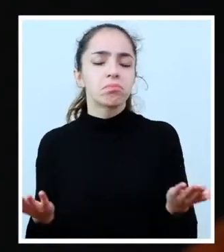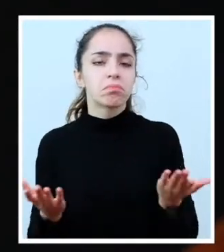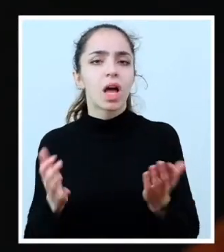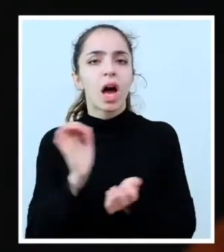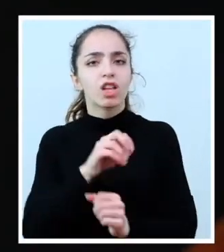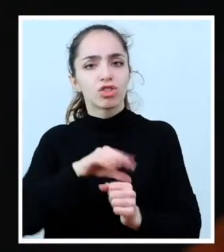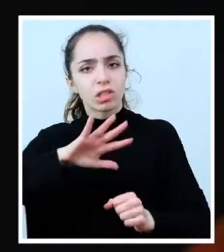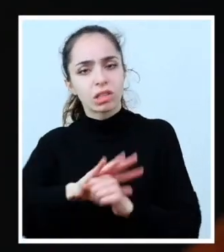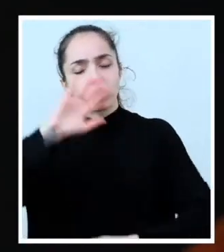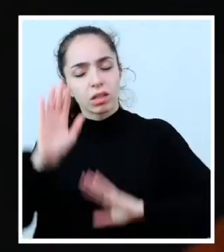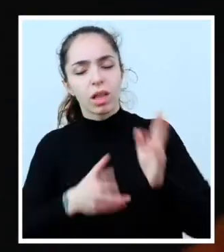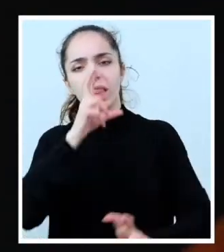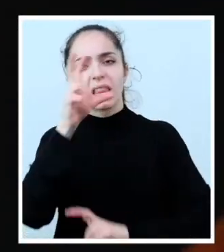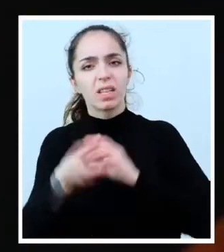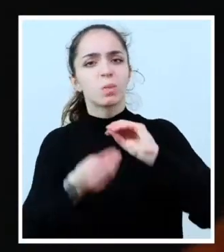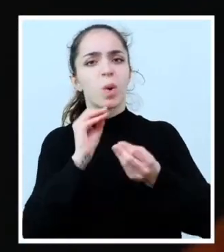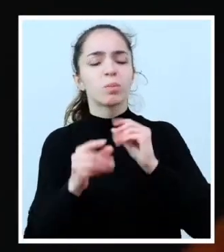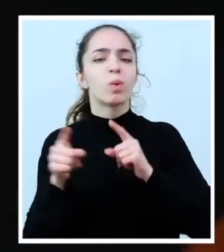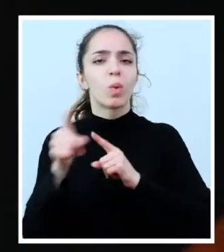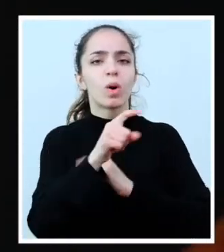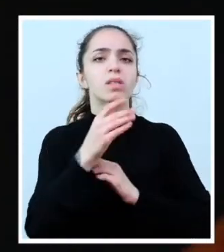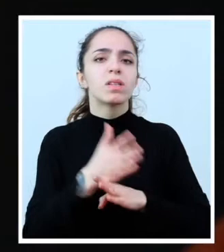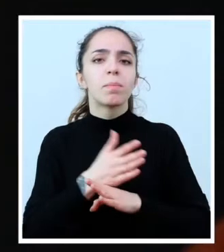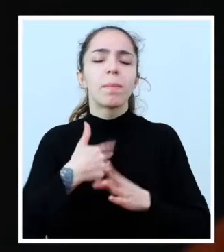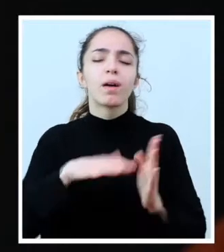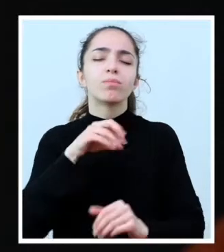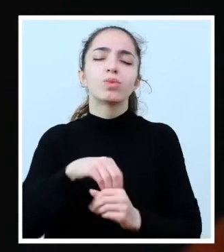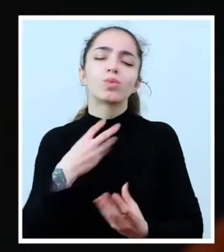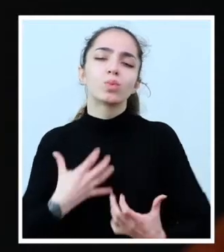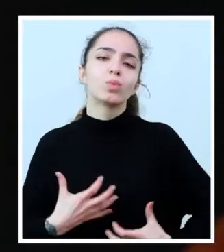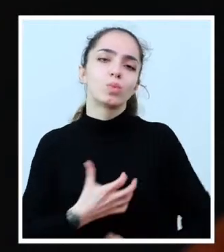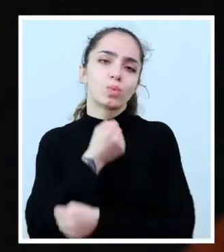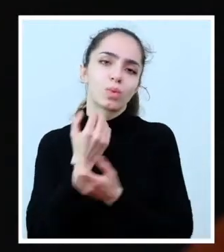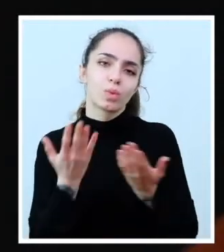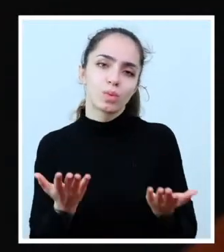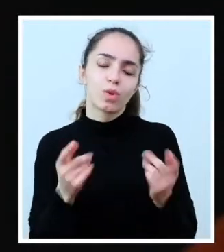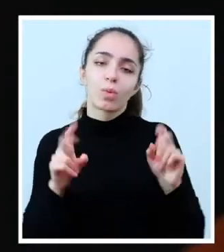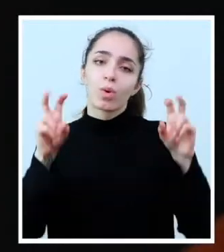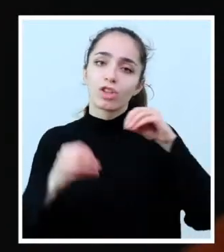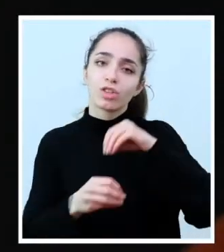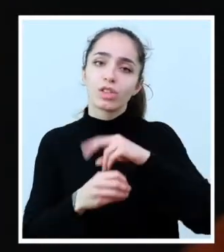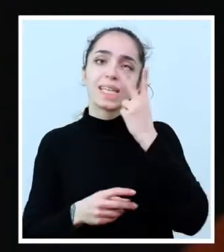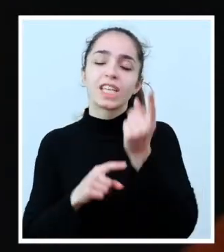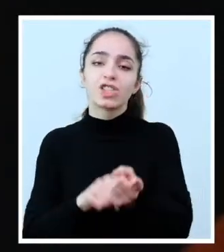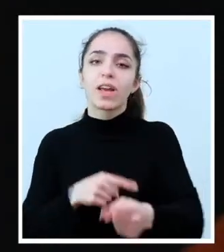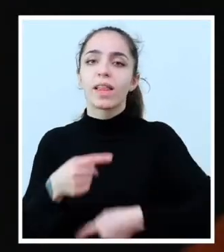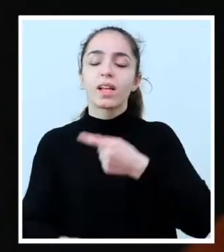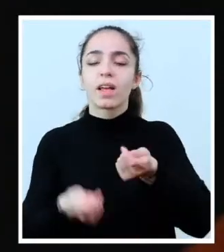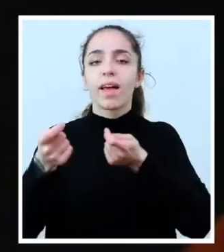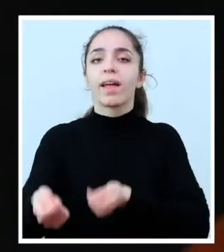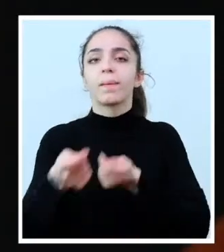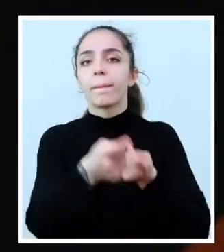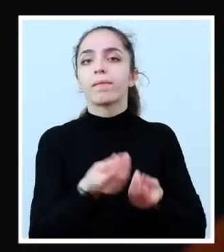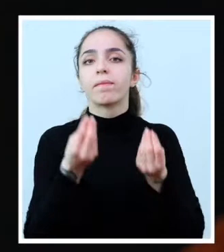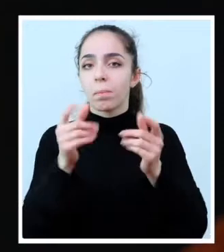olması henüz tamamen kabul edilmedi Türkiye'de. Ve özellikle aile içi şiddet ve taciz olayları